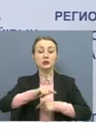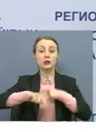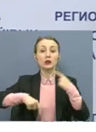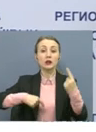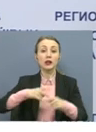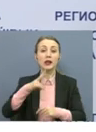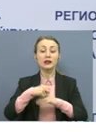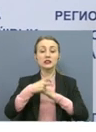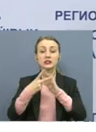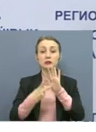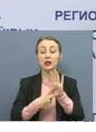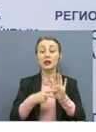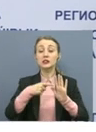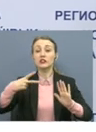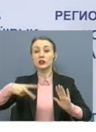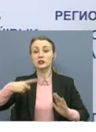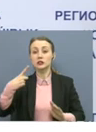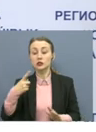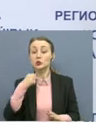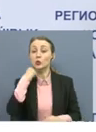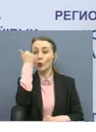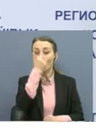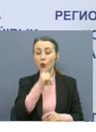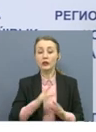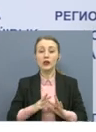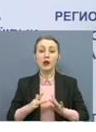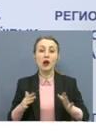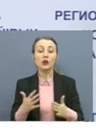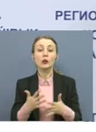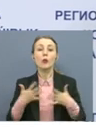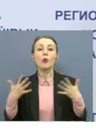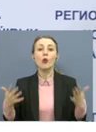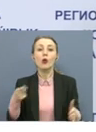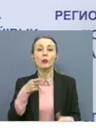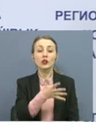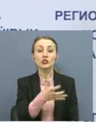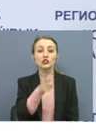2019 жылы тіркелген жұмыссыздық деңгейі 0,3% құрады.